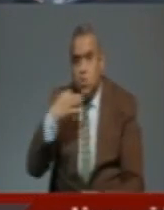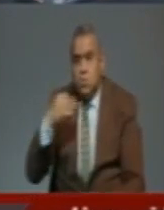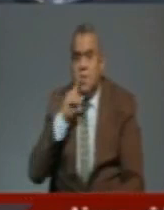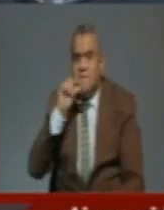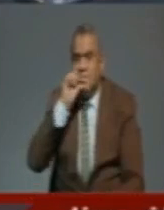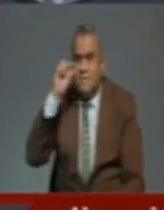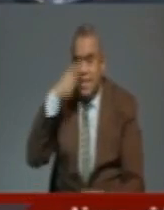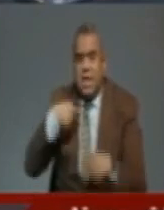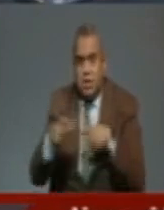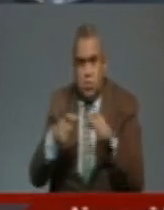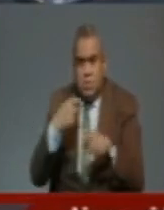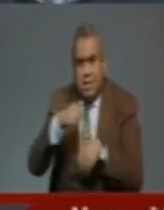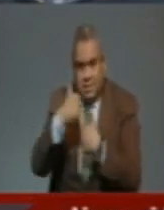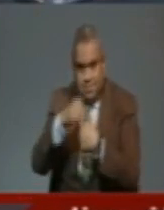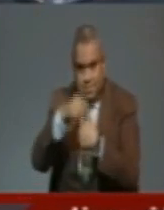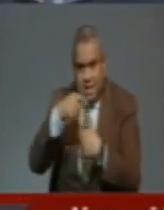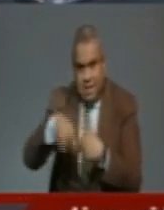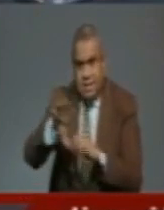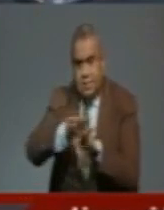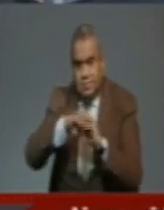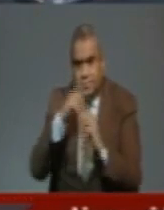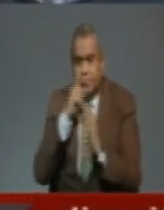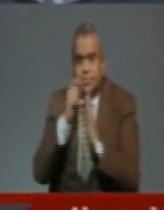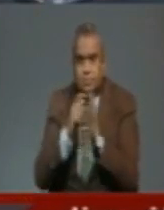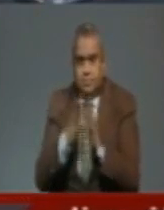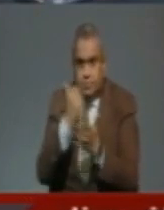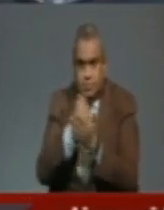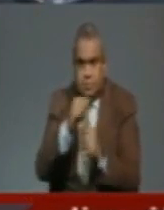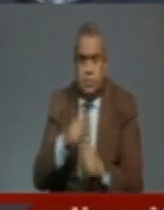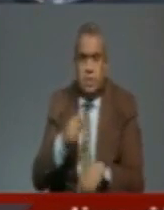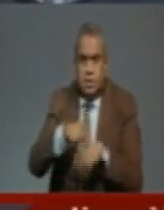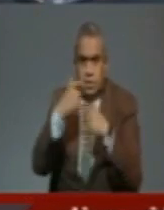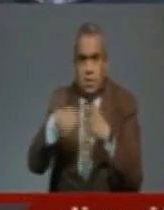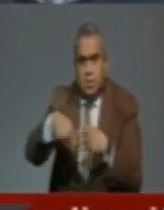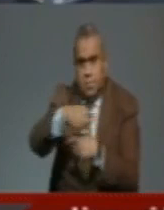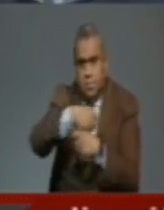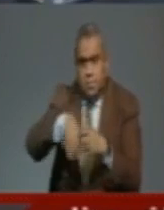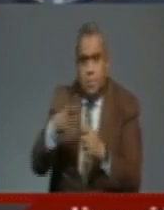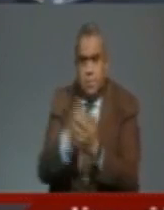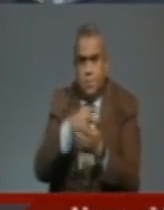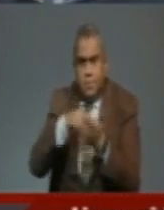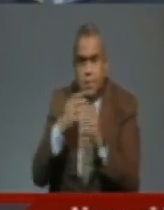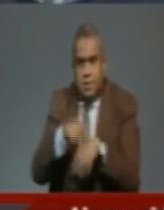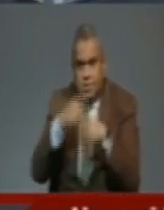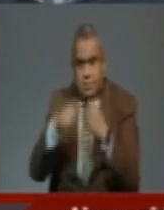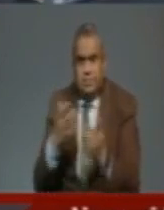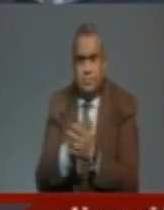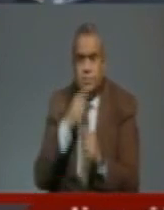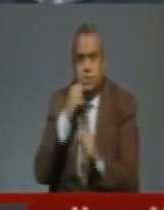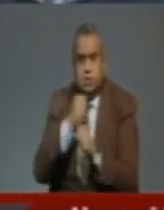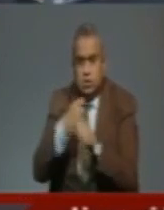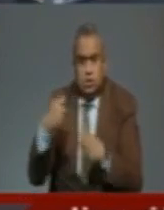لوجستيه. مستر رادولف سعاده كان عايز منطقه هنا، فقلنا له يا اما يشارك السويري ودي بيشنكر، يا اما